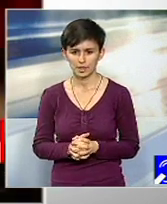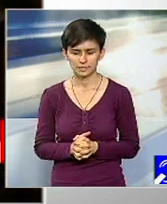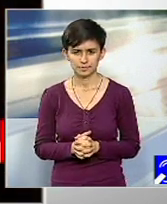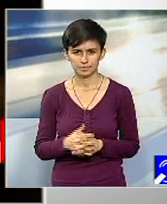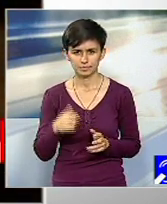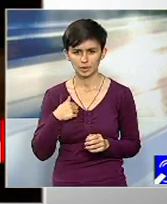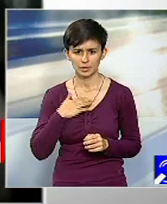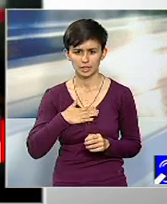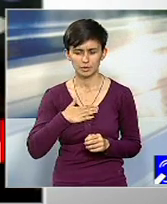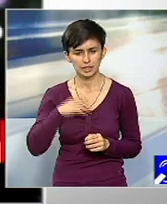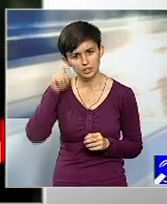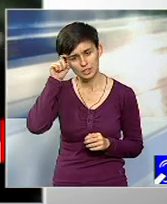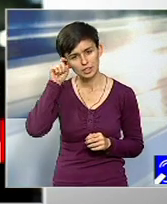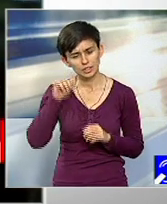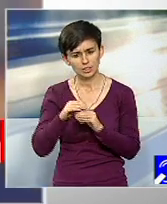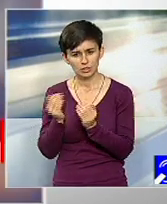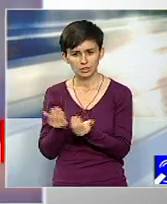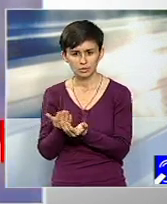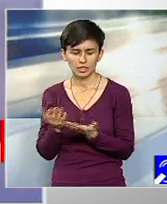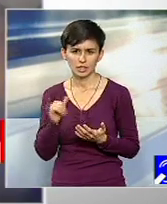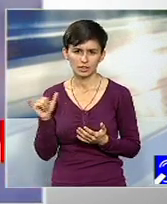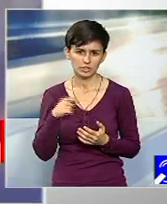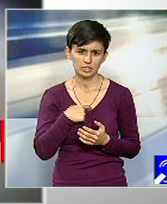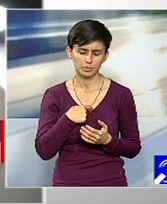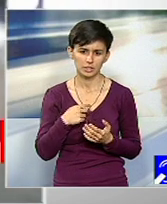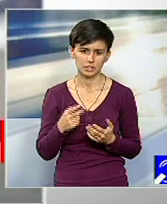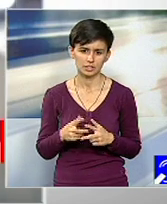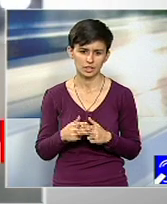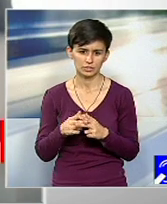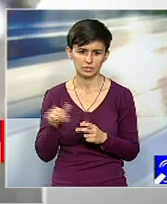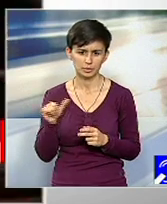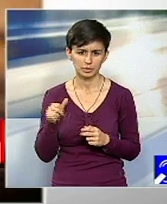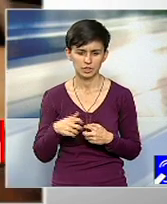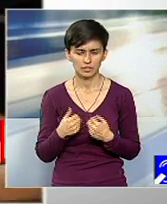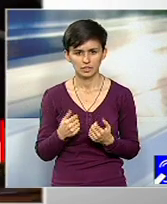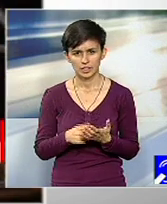Îmi place să cred într-o lume în care oricine poate ajuta pe cineva fără a cere nimic în schimb.